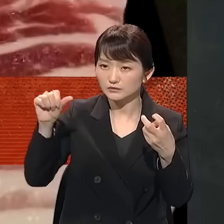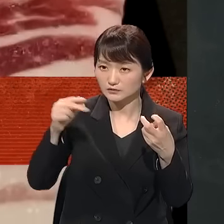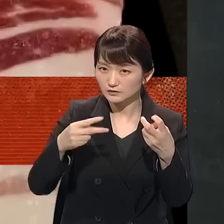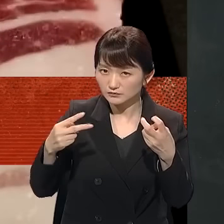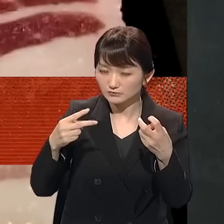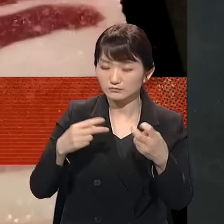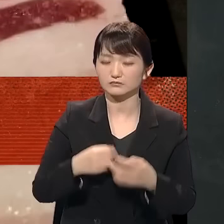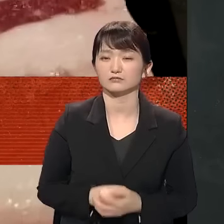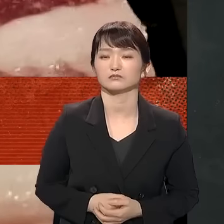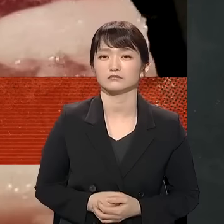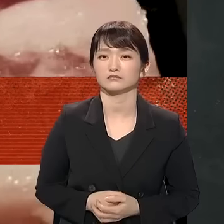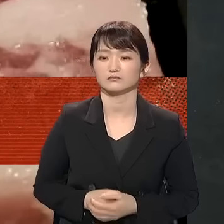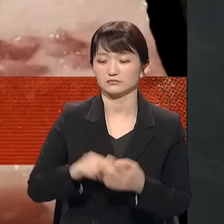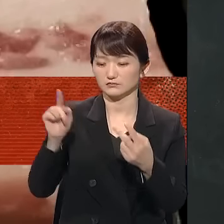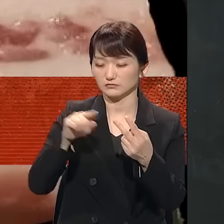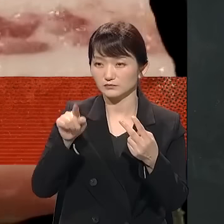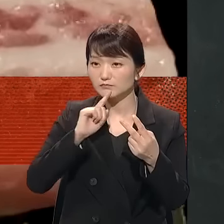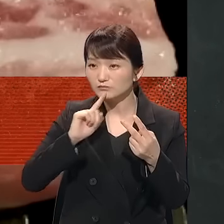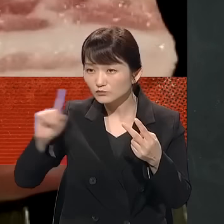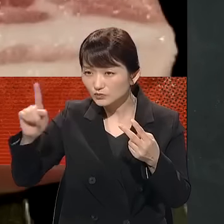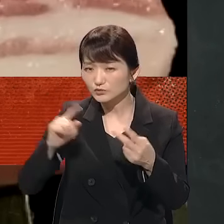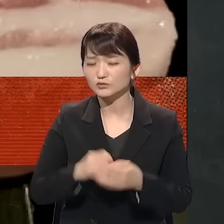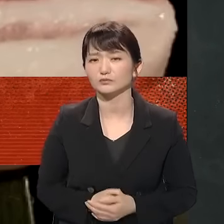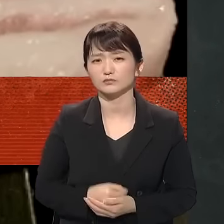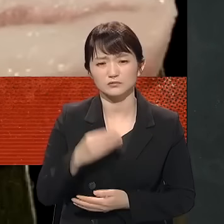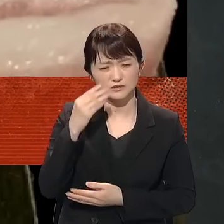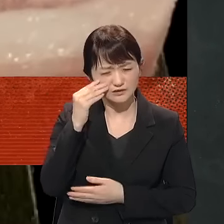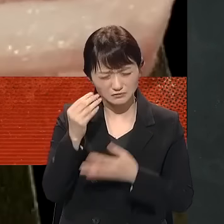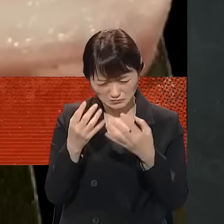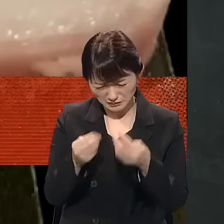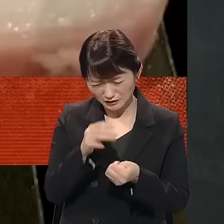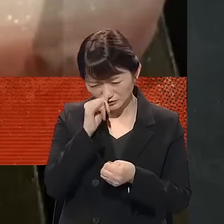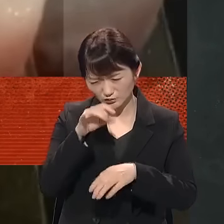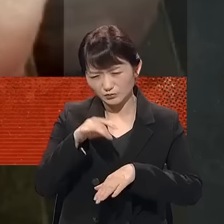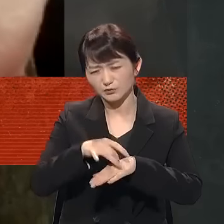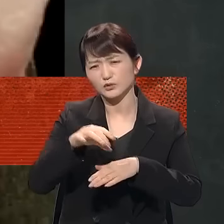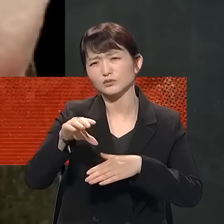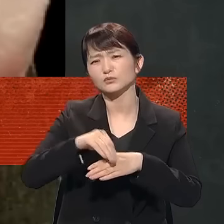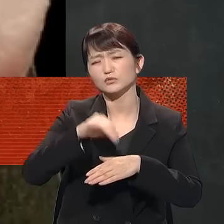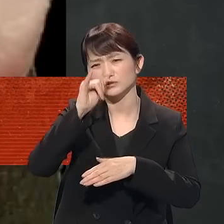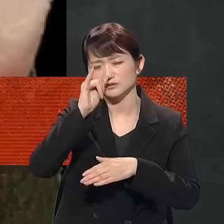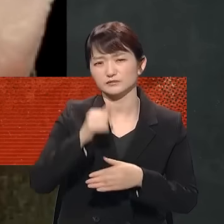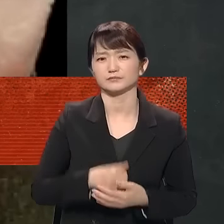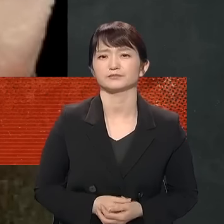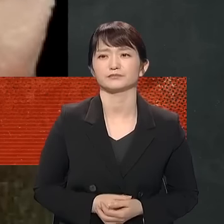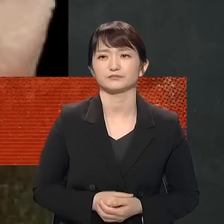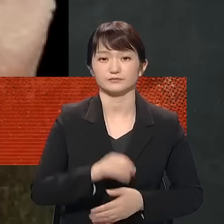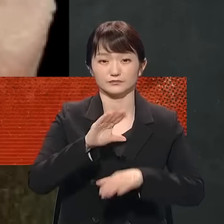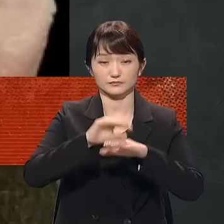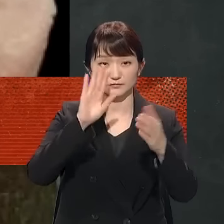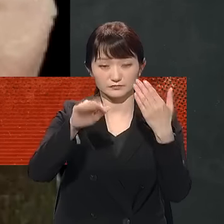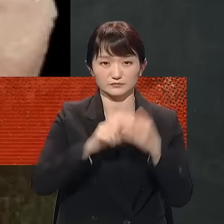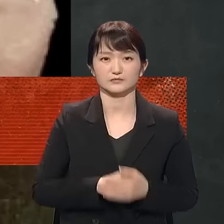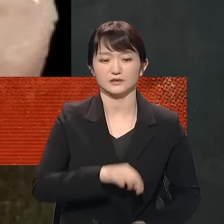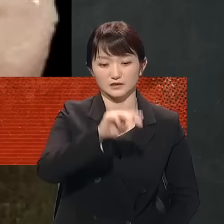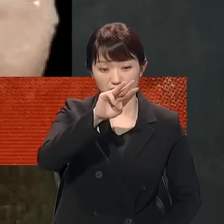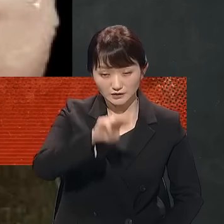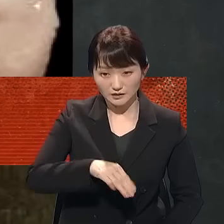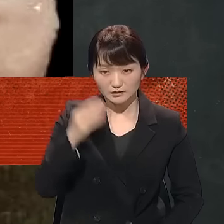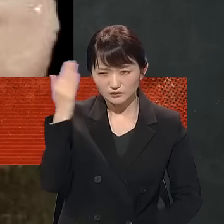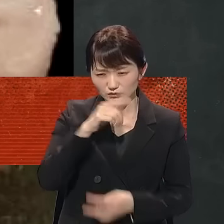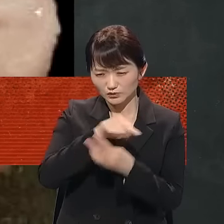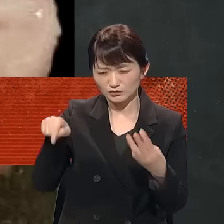주문했는데요. 오돌뼈 붙어있고 비계만 많은 고기를 받았다는 겁니다. 이뿐만이 아니라 뭐 방송 나간 이후에 광주, 청주, 뭐 전국